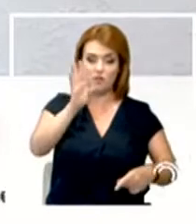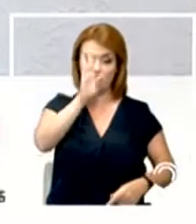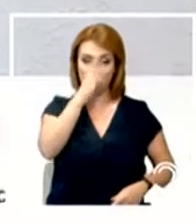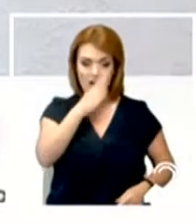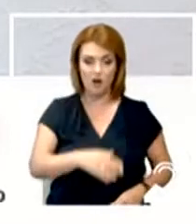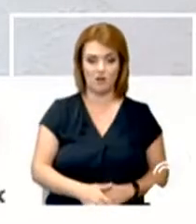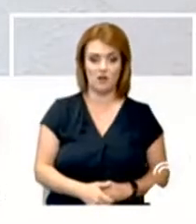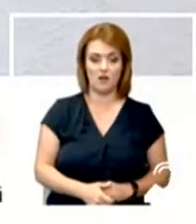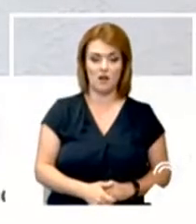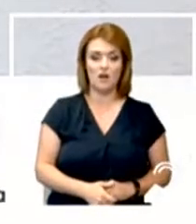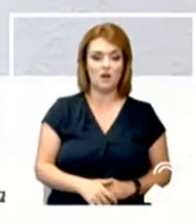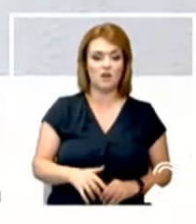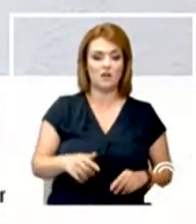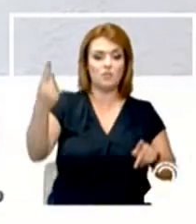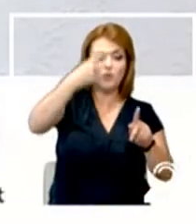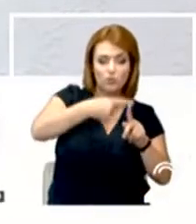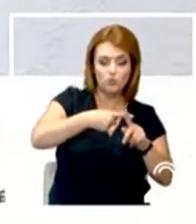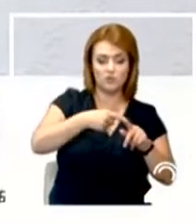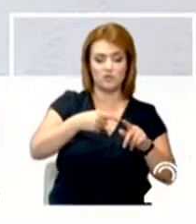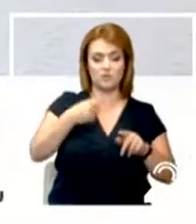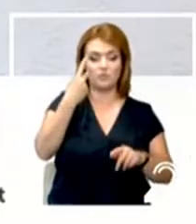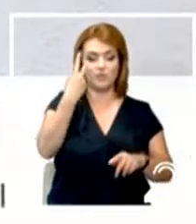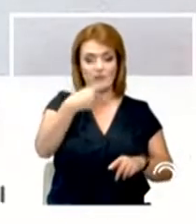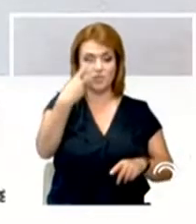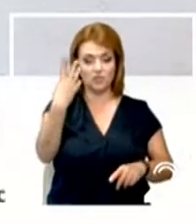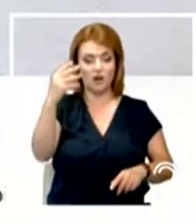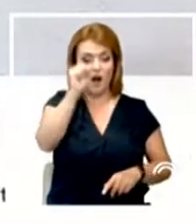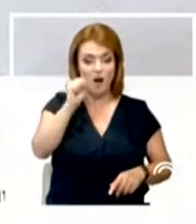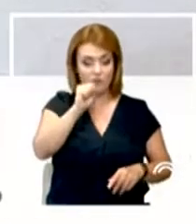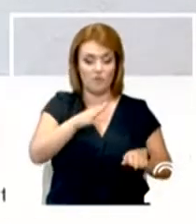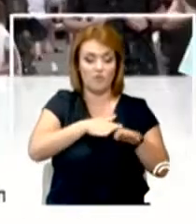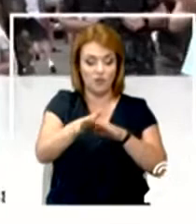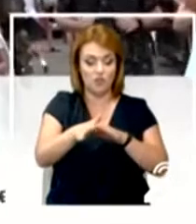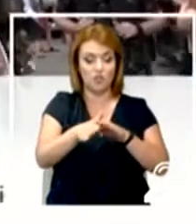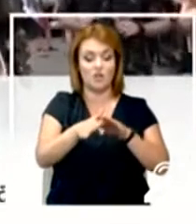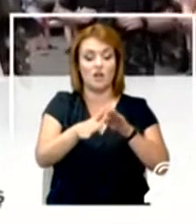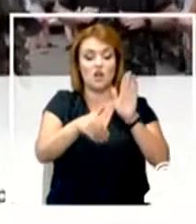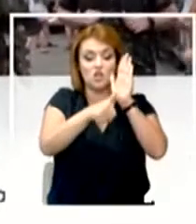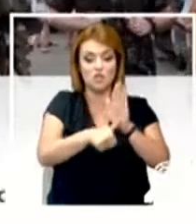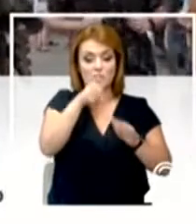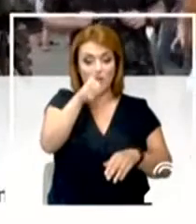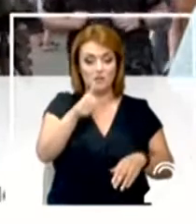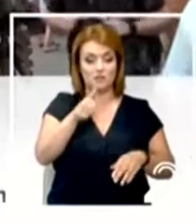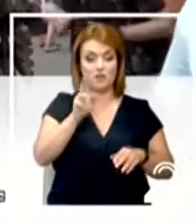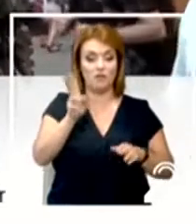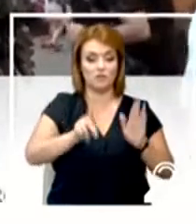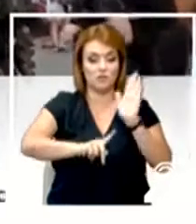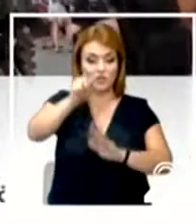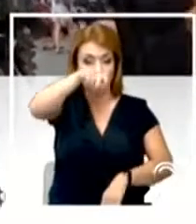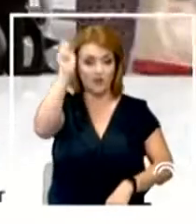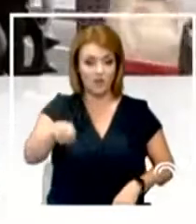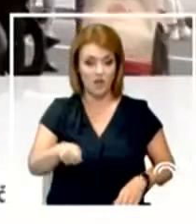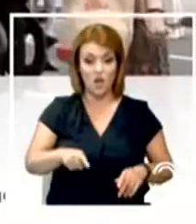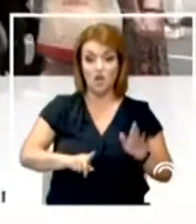інший тиждень за ці півроку Росія робила те саме постійно гидке і жорстоке. Începând de astăzi, timp de 4 zile, la Kiev